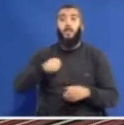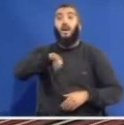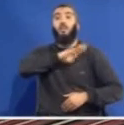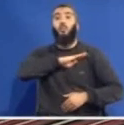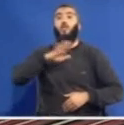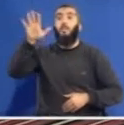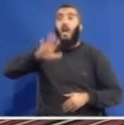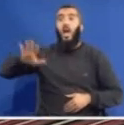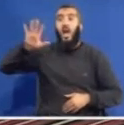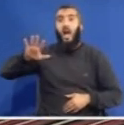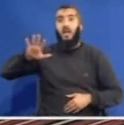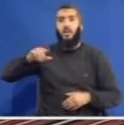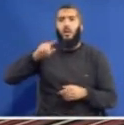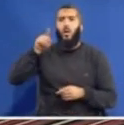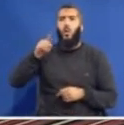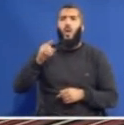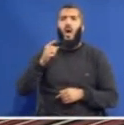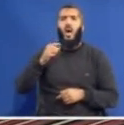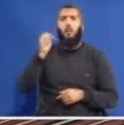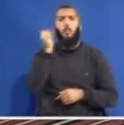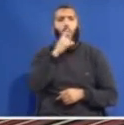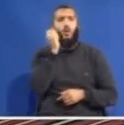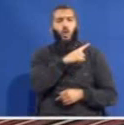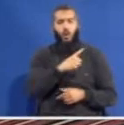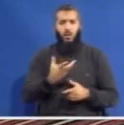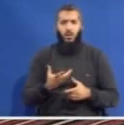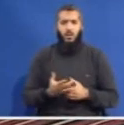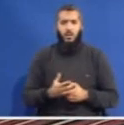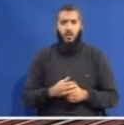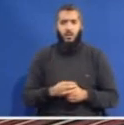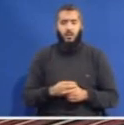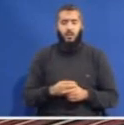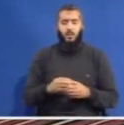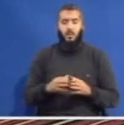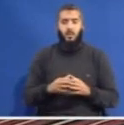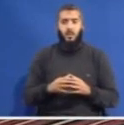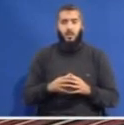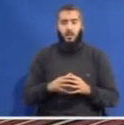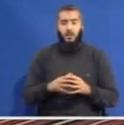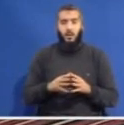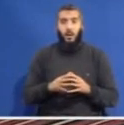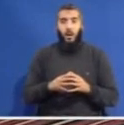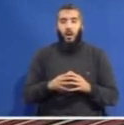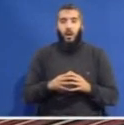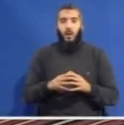راه ما قلنا له ما تبنيش الغابات. قالوا هذوك الجماعه اللي عطيتو لهم بناء ريفي في الغابات لا عطيتو لهم.